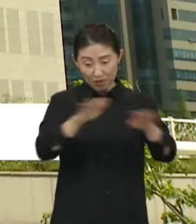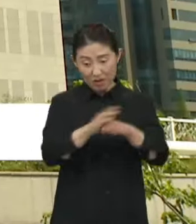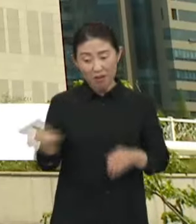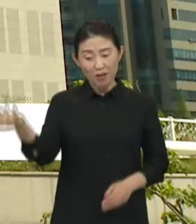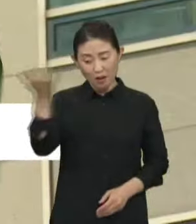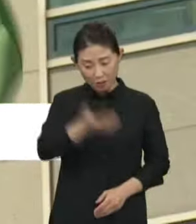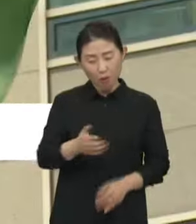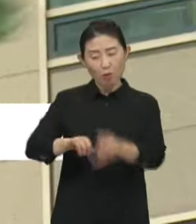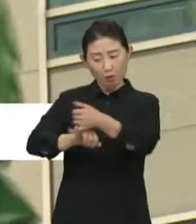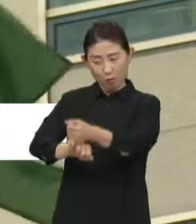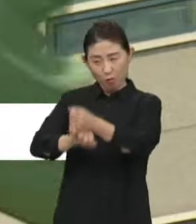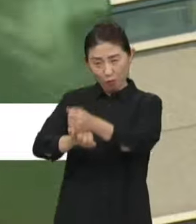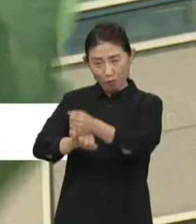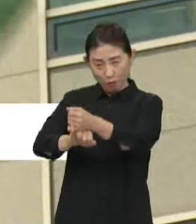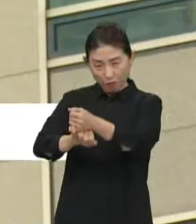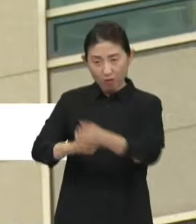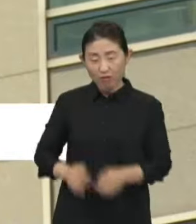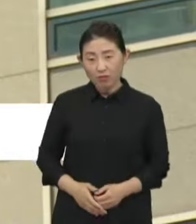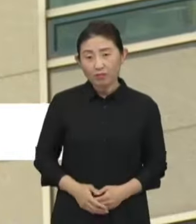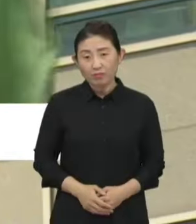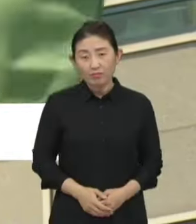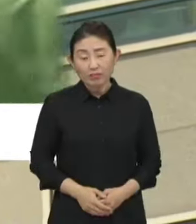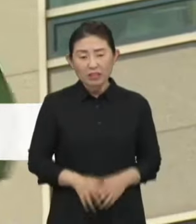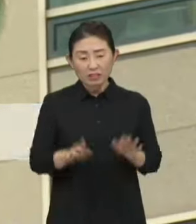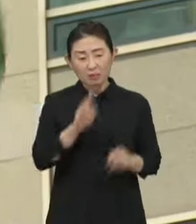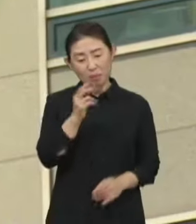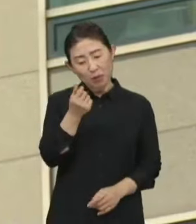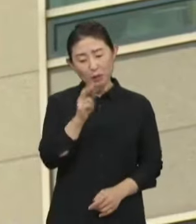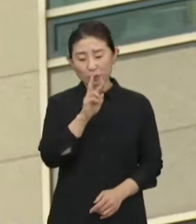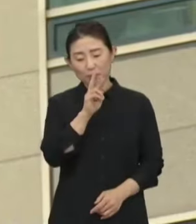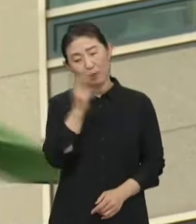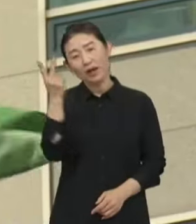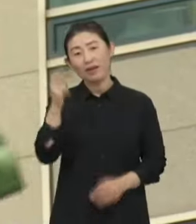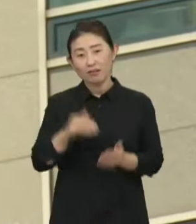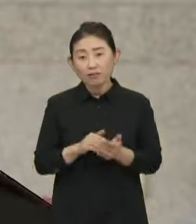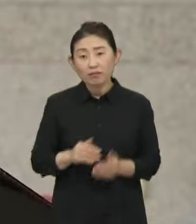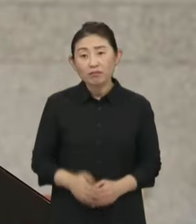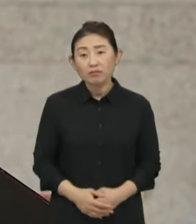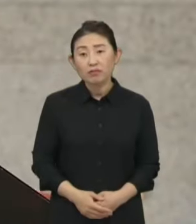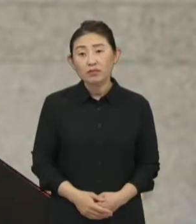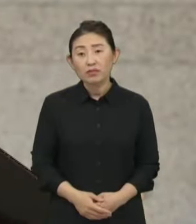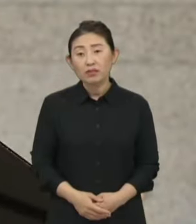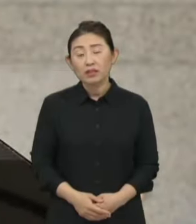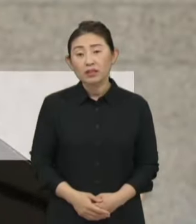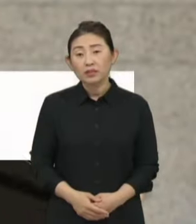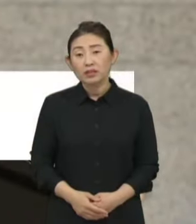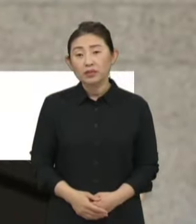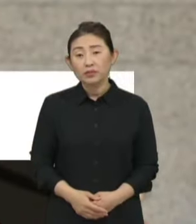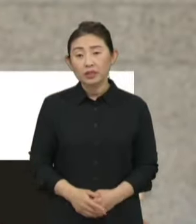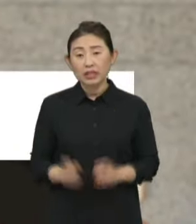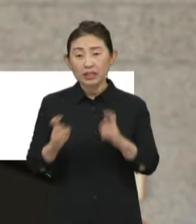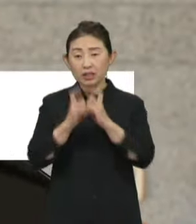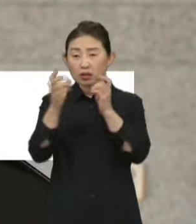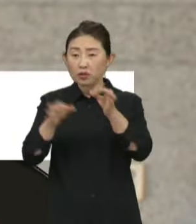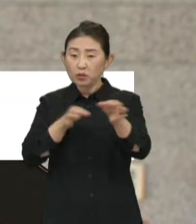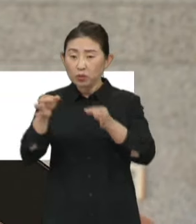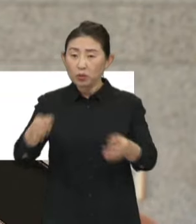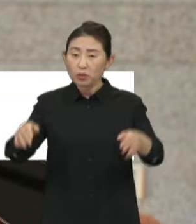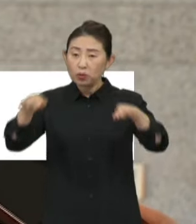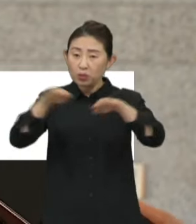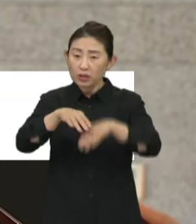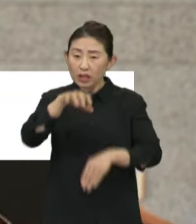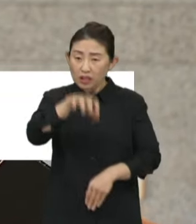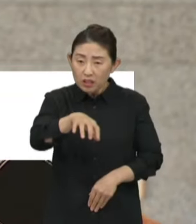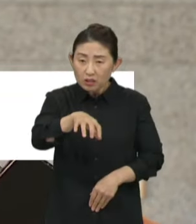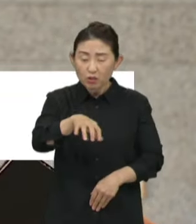달라며 기존 절대 이전 불가 입장에서 한발 물러선 겁니다 상공 공단에서이 현재